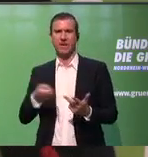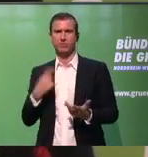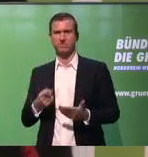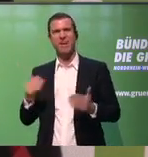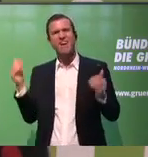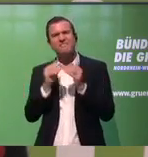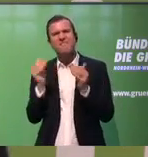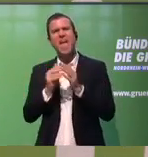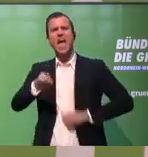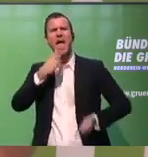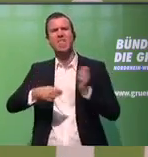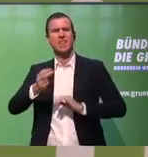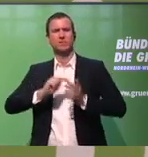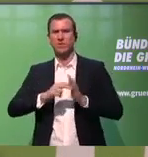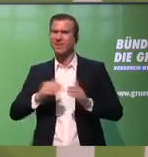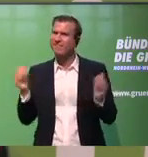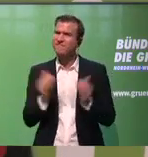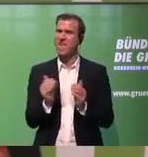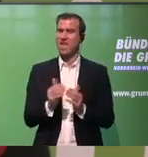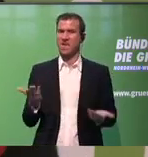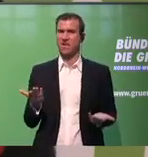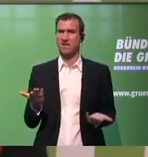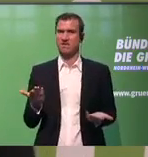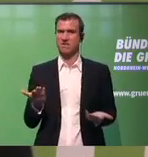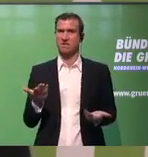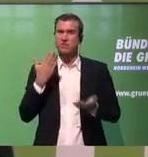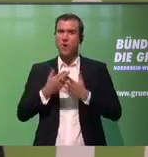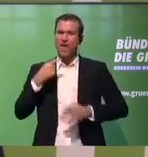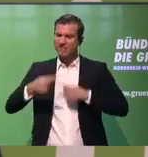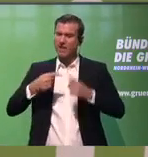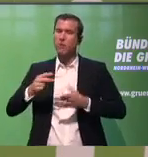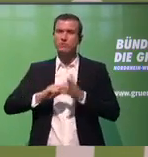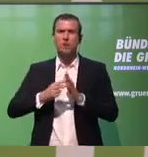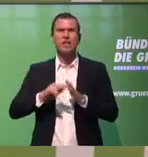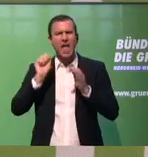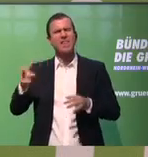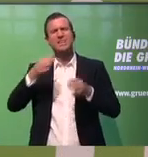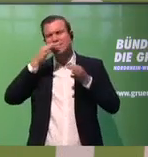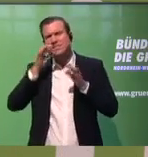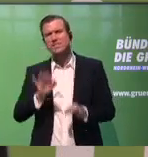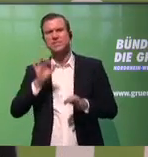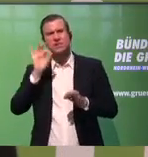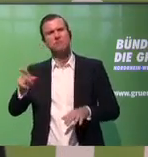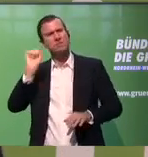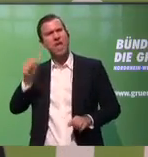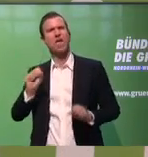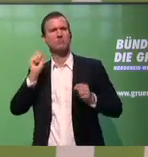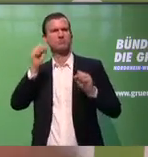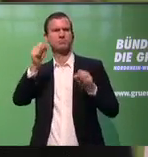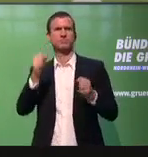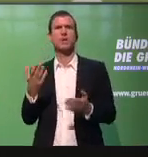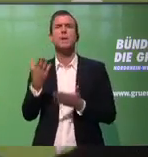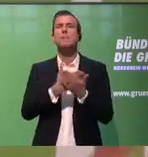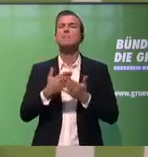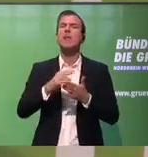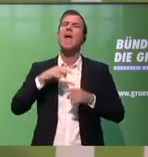faire Handelspolitik machen, all solche Sachen. Und da kann eben Entwicklungspolitik ganz konkret dazu beitragen, indem zum Beispiel Entwicklungspolitik das Primat